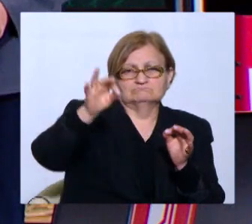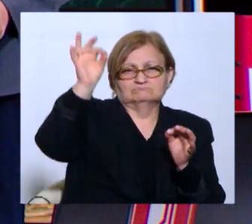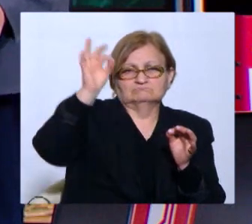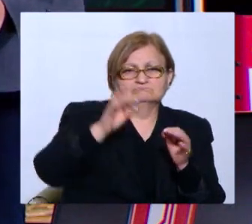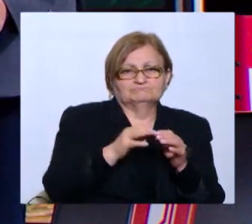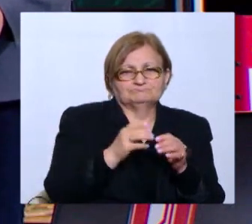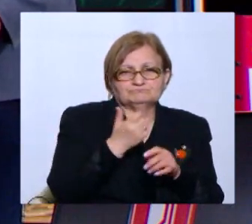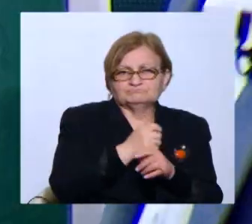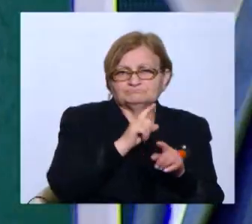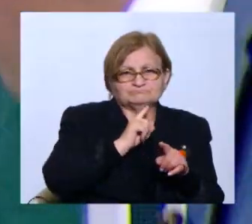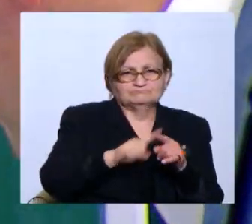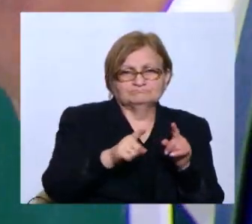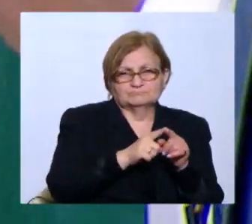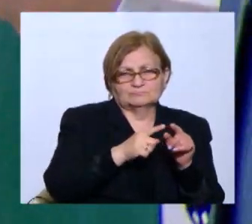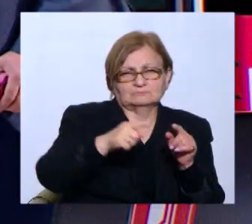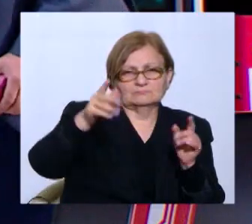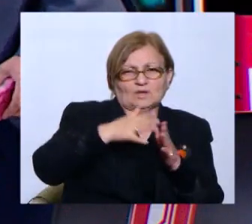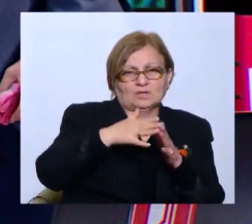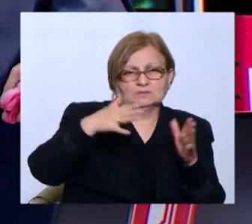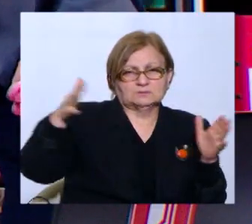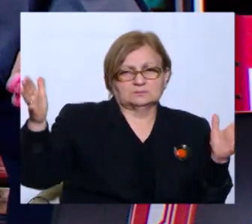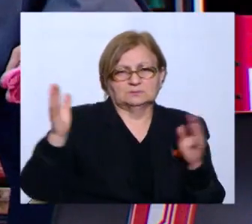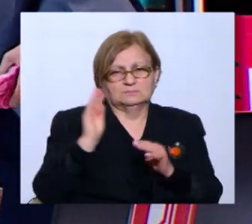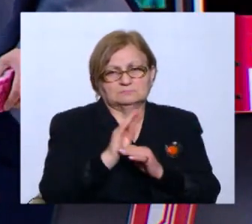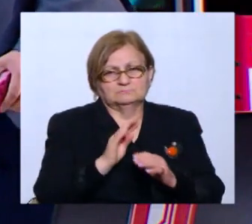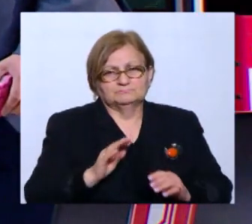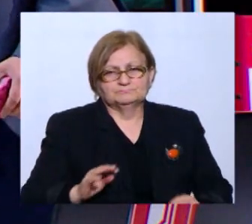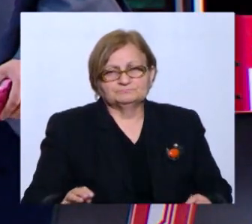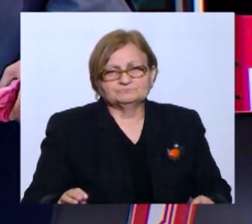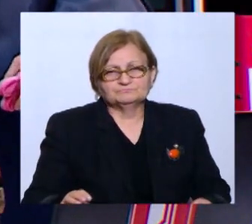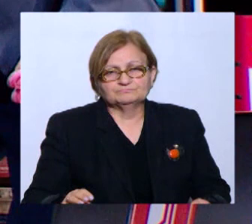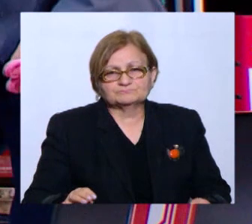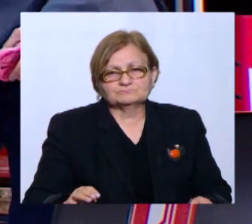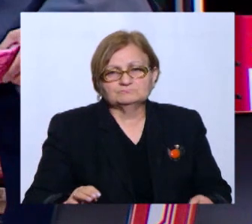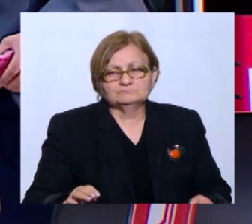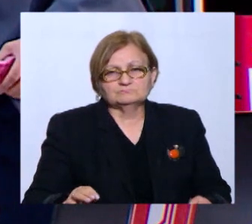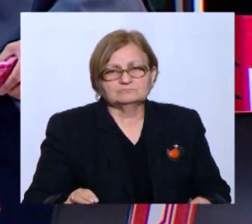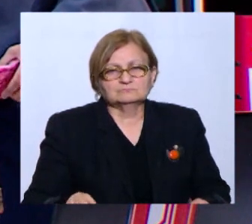უფრო სტრაფად იზრდება და 4-ზე უკვე სამიანი ცოტა უცნაური გამოვიდა.